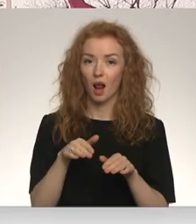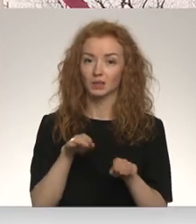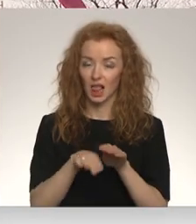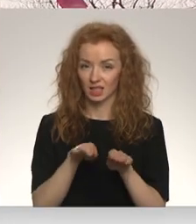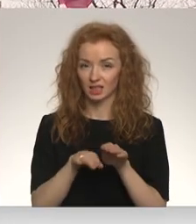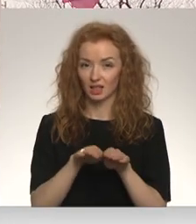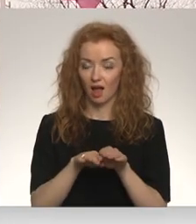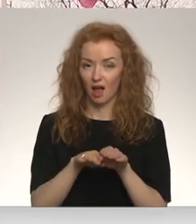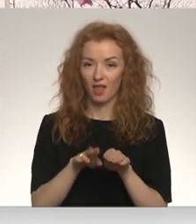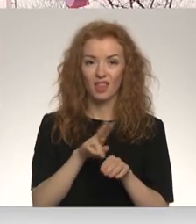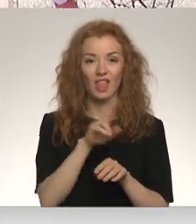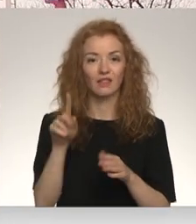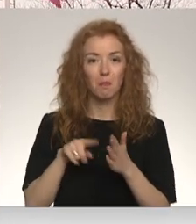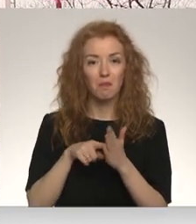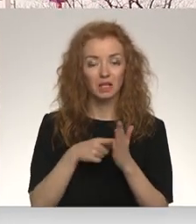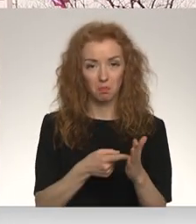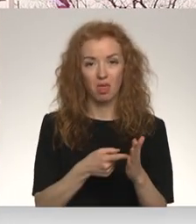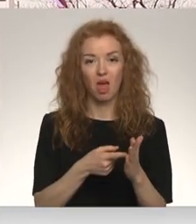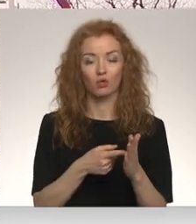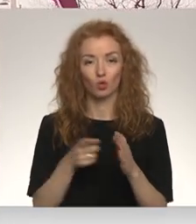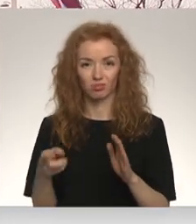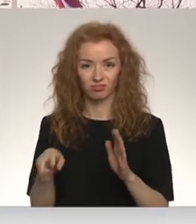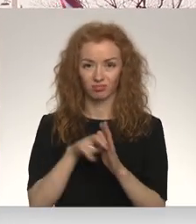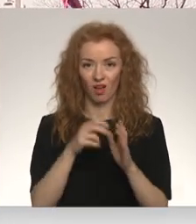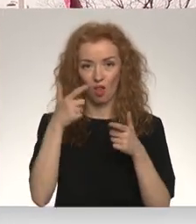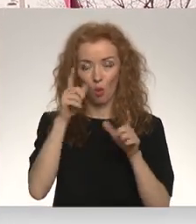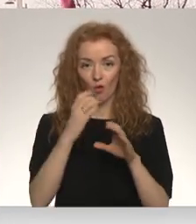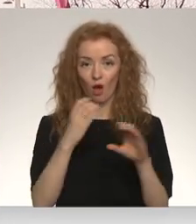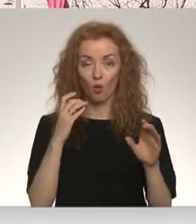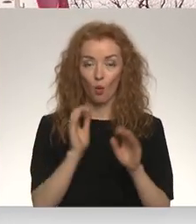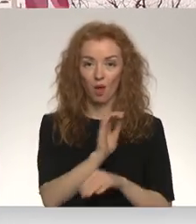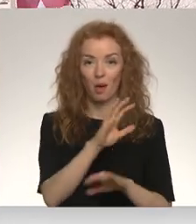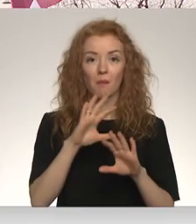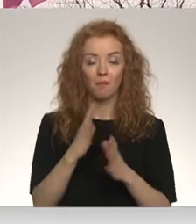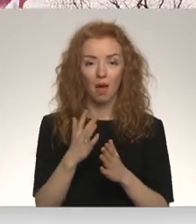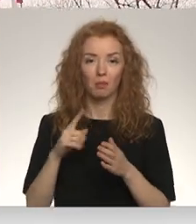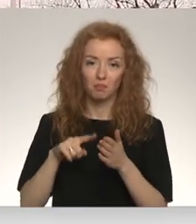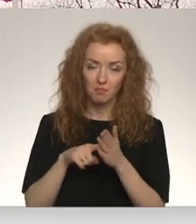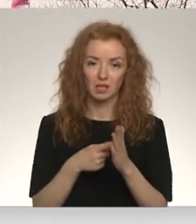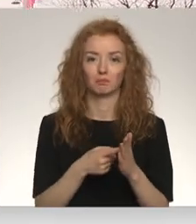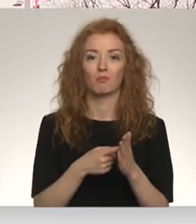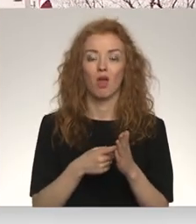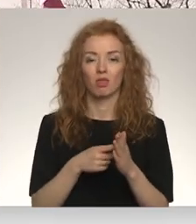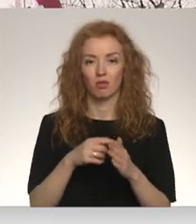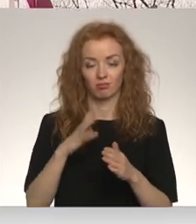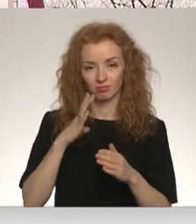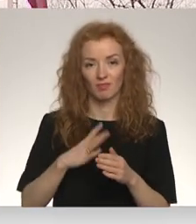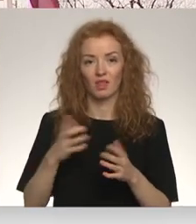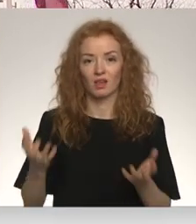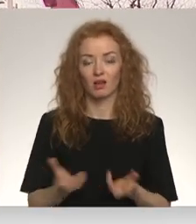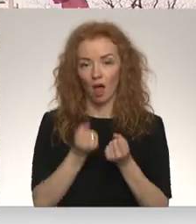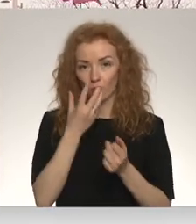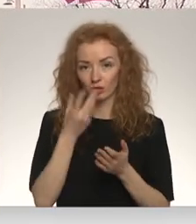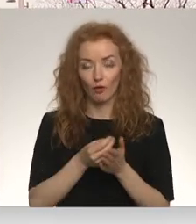līdzības. Nevis piespiedu kārtā iesēdināti, bet zināmā mērā piespiedu kārtā, glābjot savus bērnus, Ukrainu